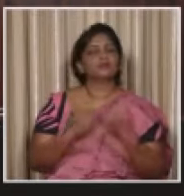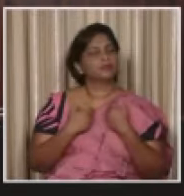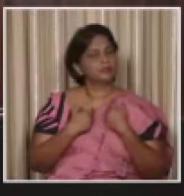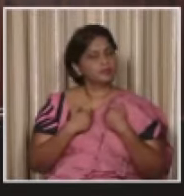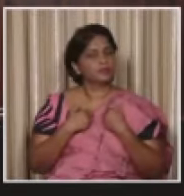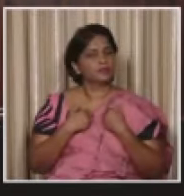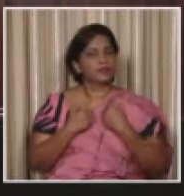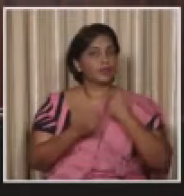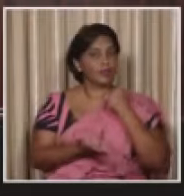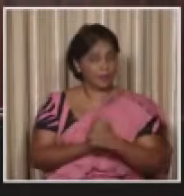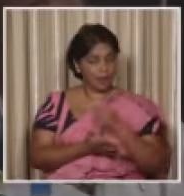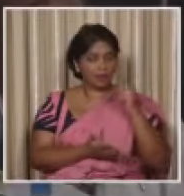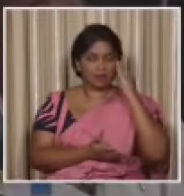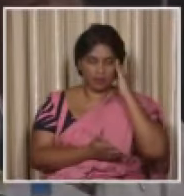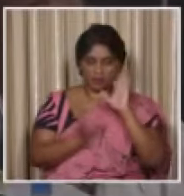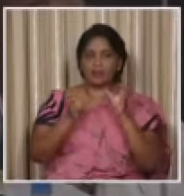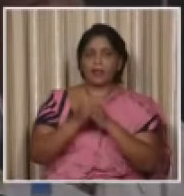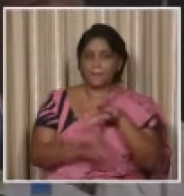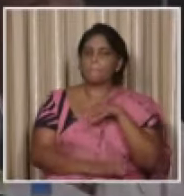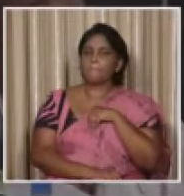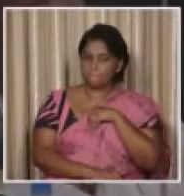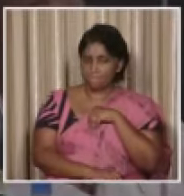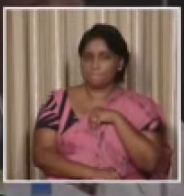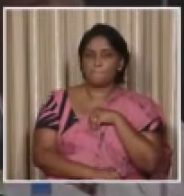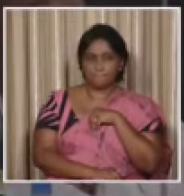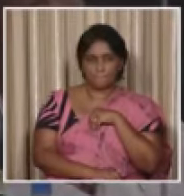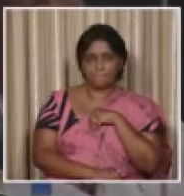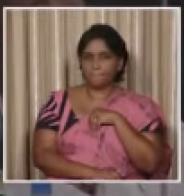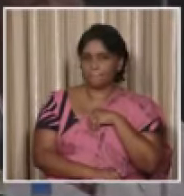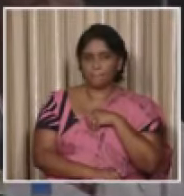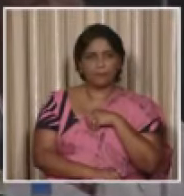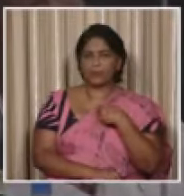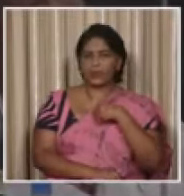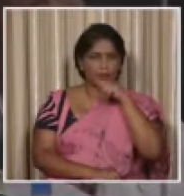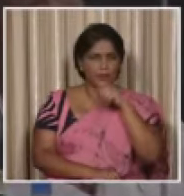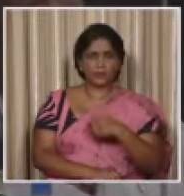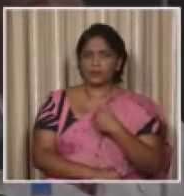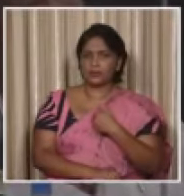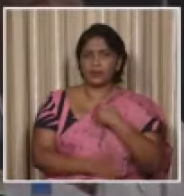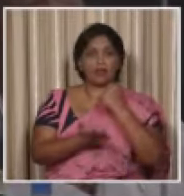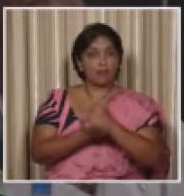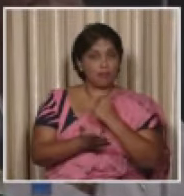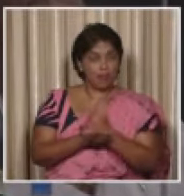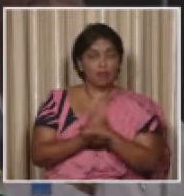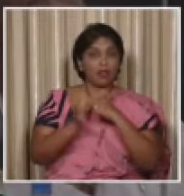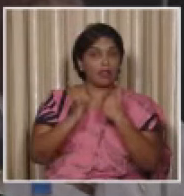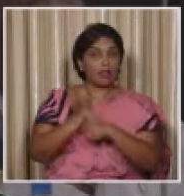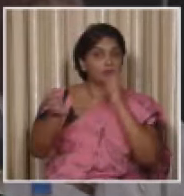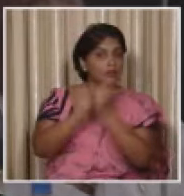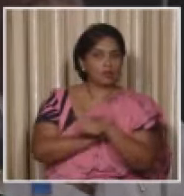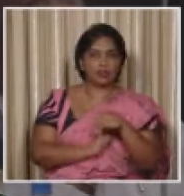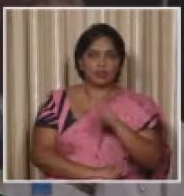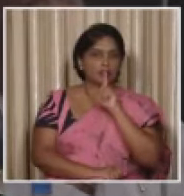මහ බැංකුවේ ස්වාධීනත්වය පිළිගන්නවා. හරි අපි කිසිම අවස්ථාවක මහ බැංකුවේ පනත වෙනස් කරන්න කියලා